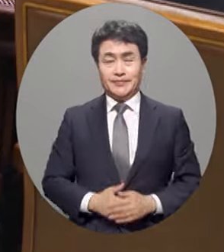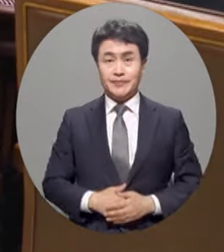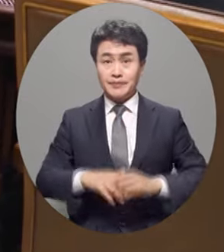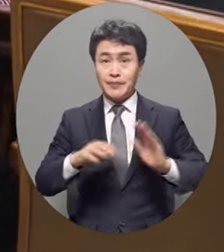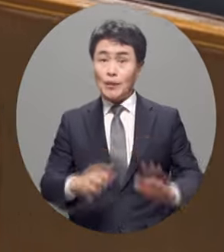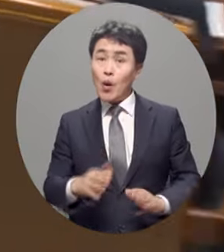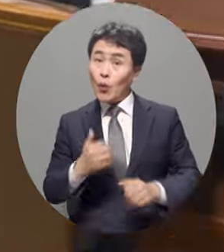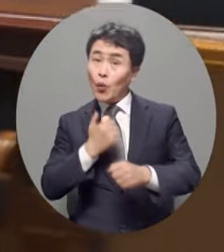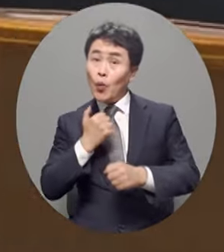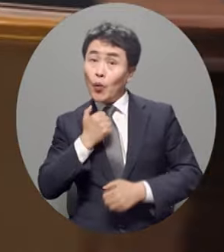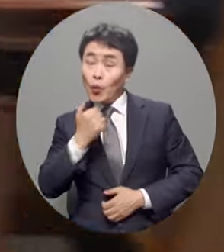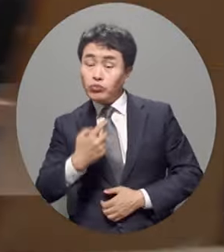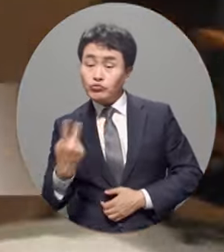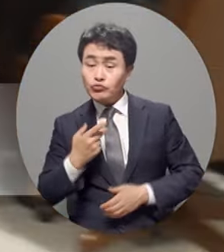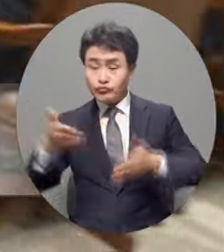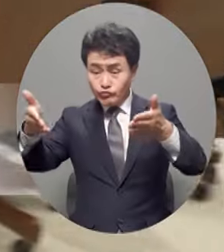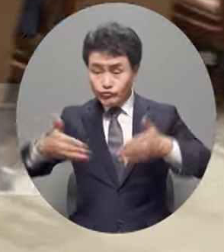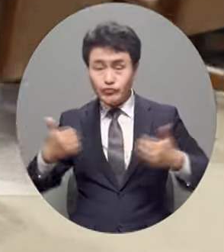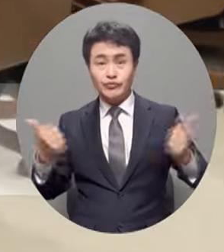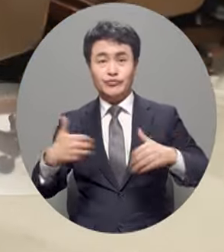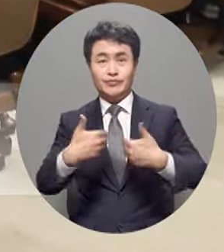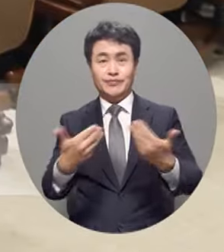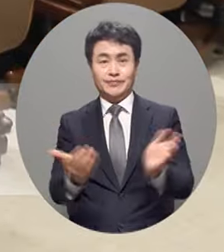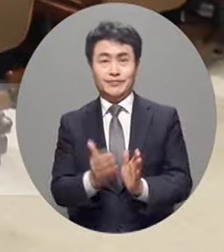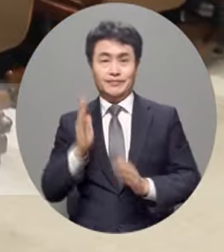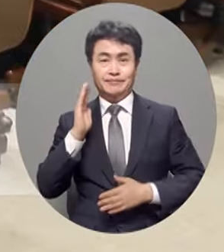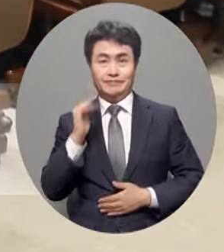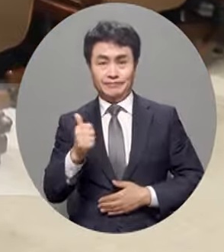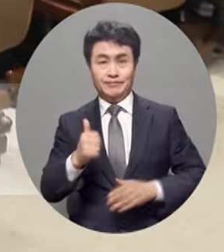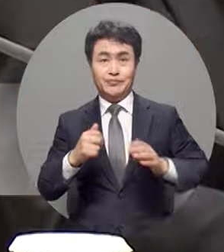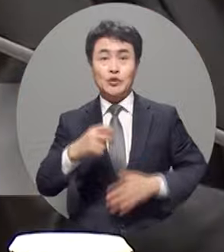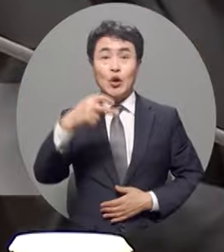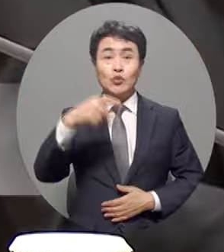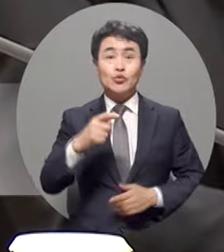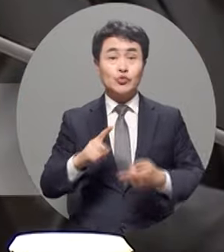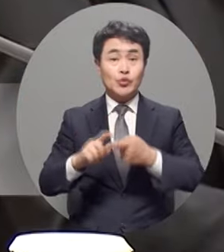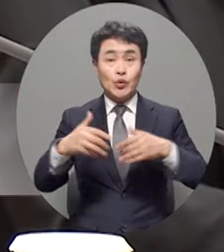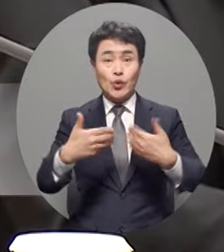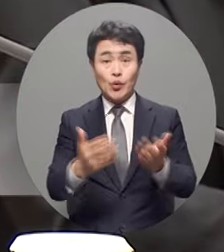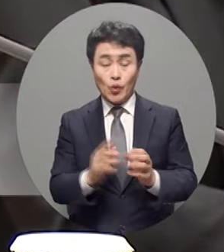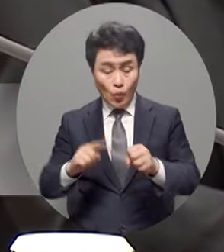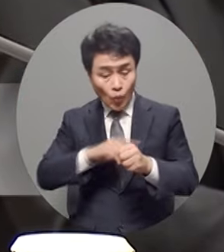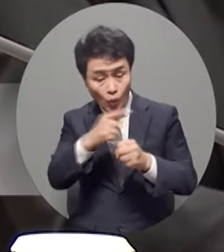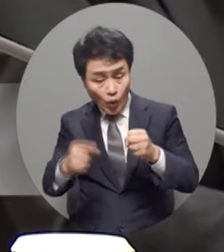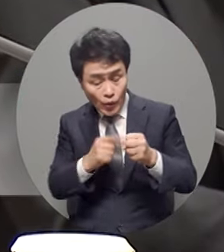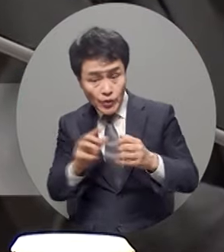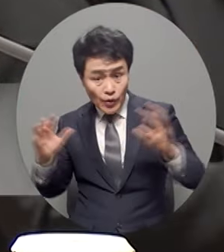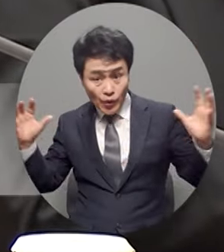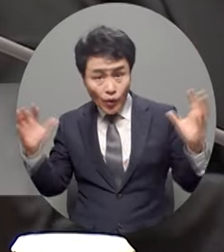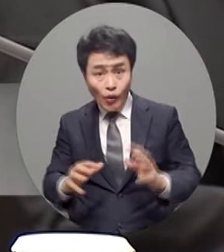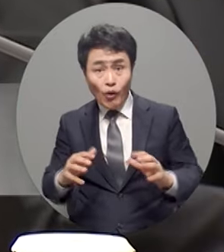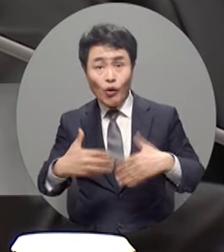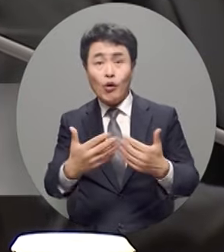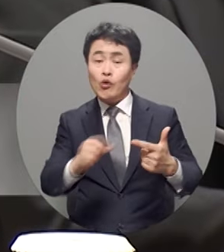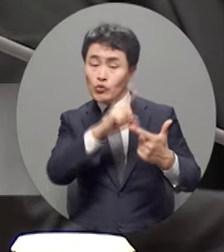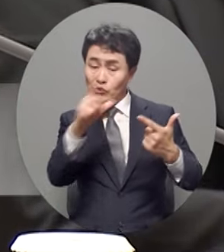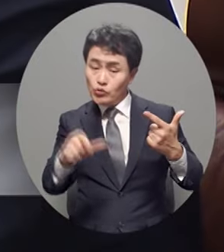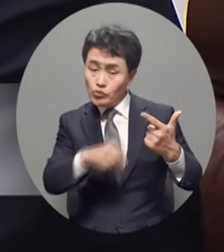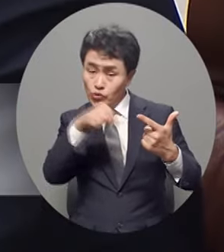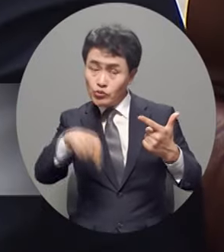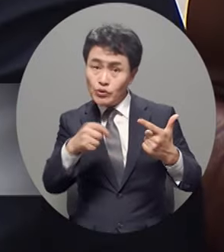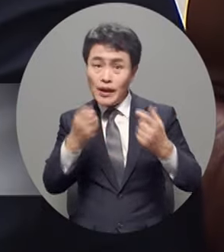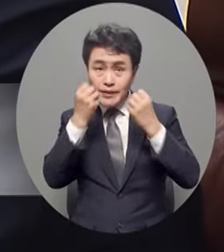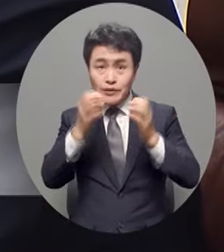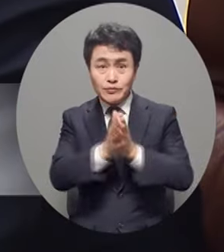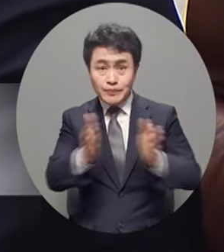50분간 이어진 양자 회담에서 양국 정상은 수소 협력 대화와 원자력 협력 대화를 신설해 모두 6월 중 새로 출범하기로